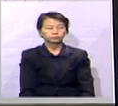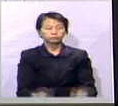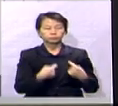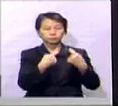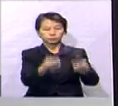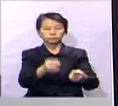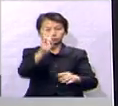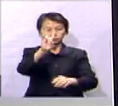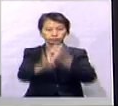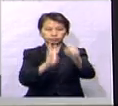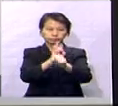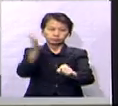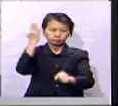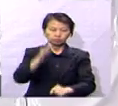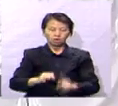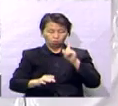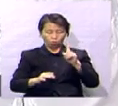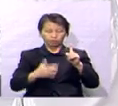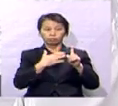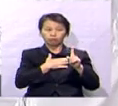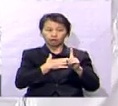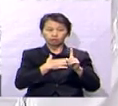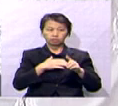Sejak 7 tahun lepas, One Mai menganjurkan lebih